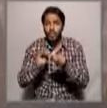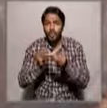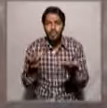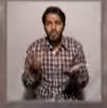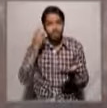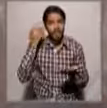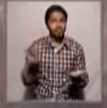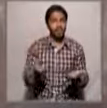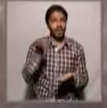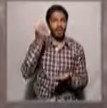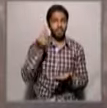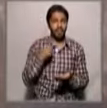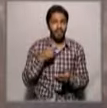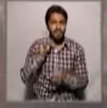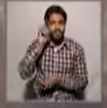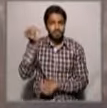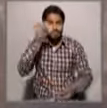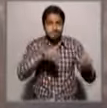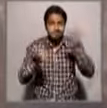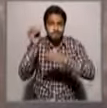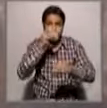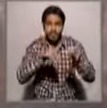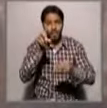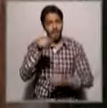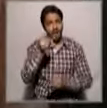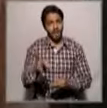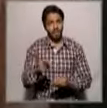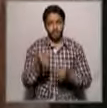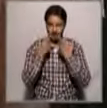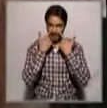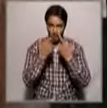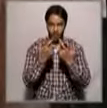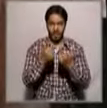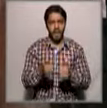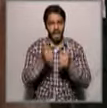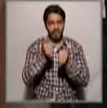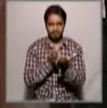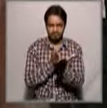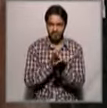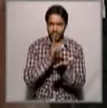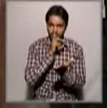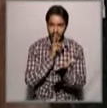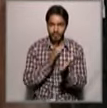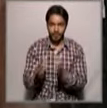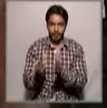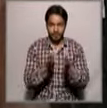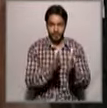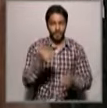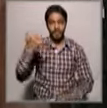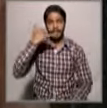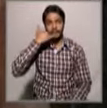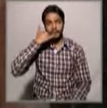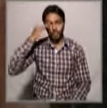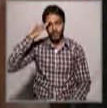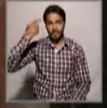تفعل واحد يقعد يقول افعل أو لا تفعل افعل أو لا تفعل بالله. الأخت نهلة السلام عليكم نسأل الله العافية السلام عليكم ورحمة الله